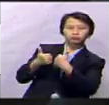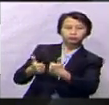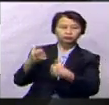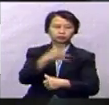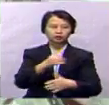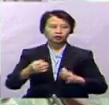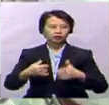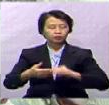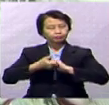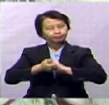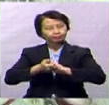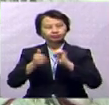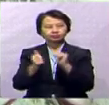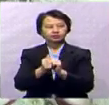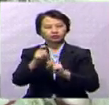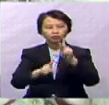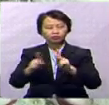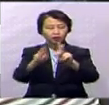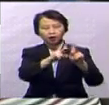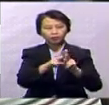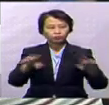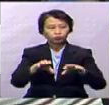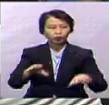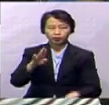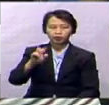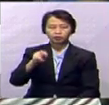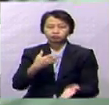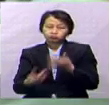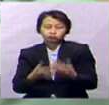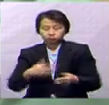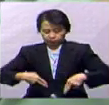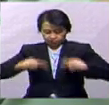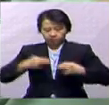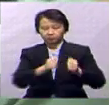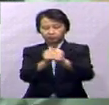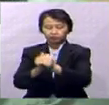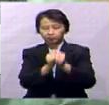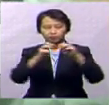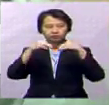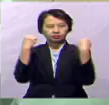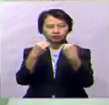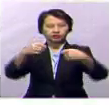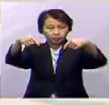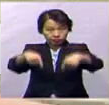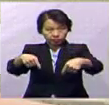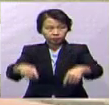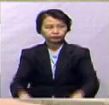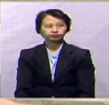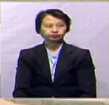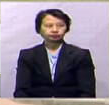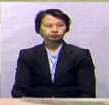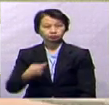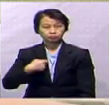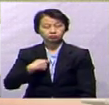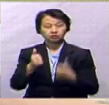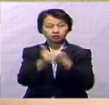Malah keramahan dengan penduduk tempatan pula membuatkan Ben tidak kekok hidup bersama masyarakat di sini. Saya kena